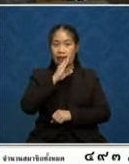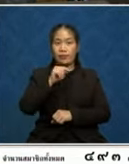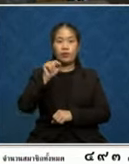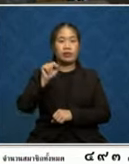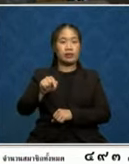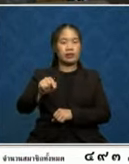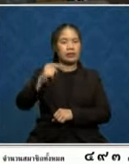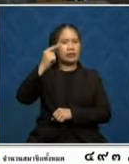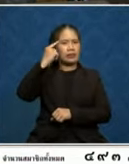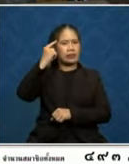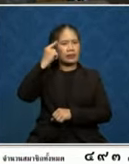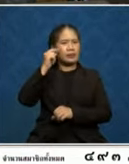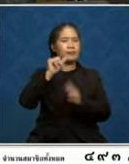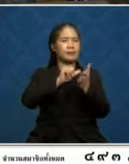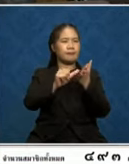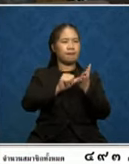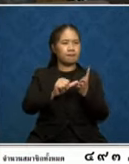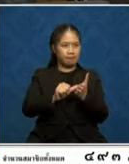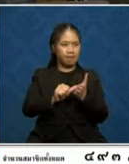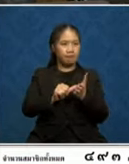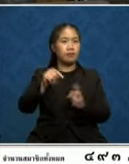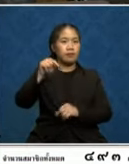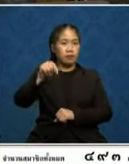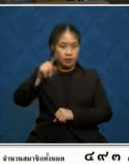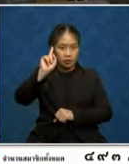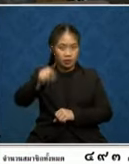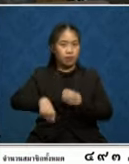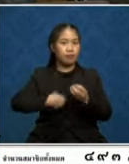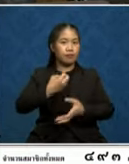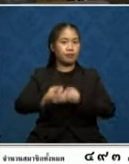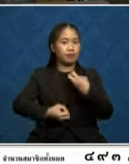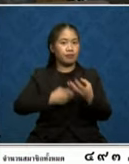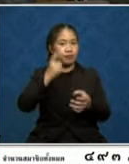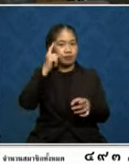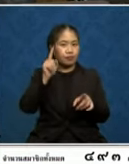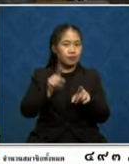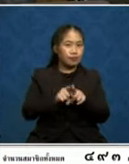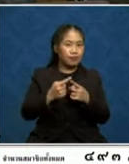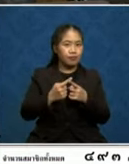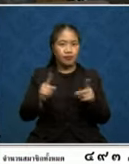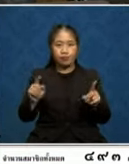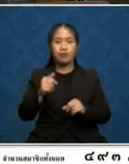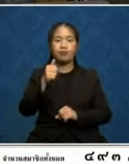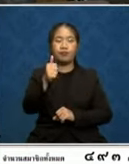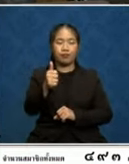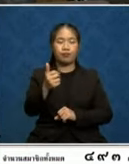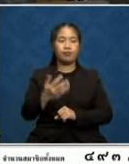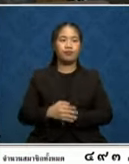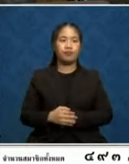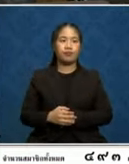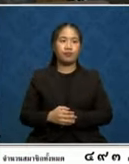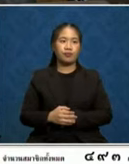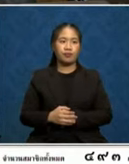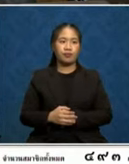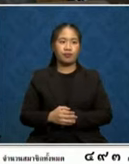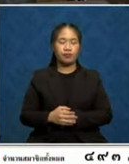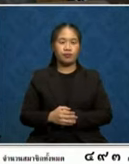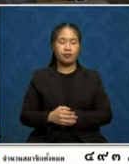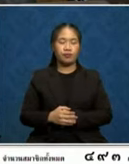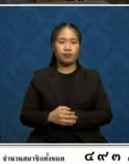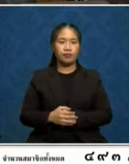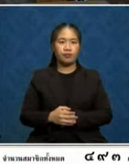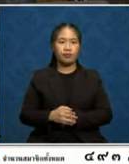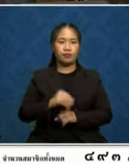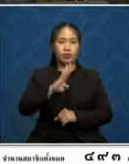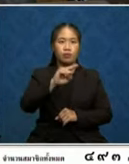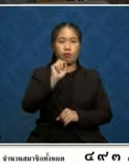หแนี้เห็นวามนเป็นกแ้ไขสภาห์แนี้สามารใหควเห็นชอบได้ครับให้คามเหชอบได้ทั้ง